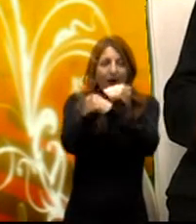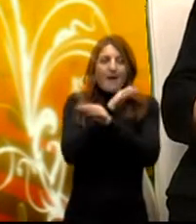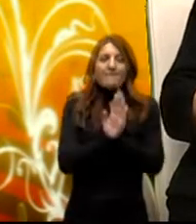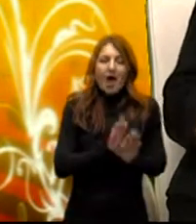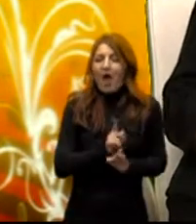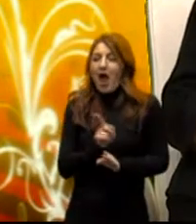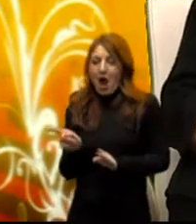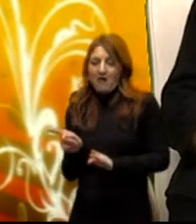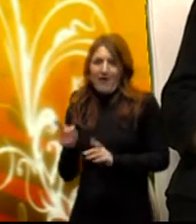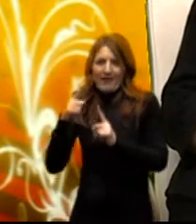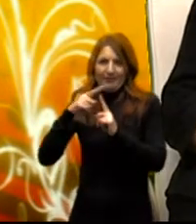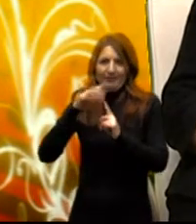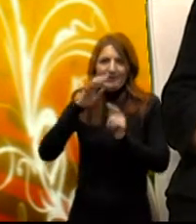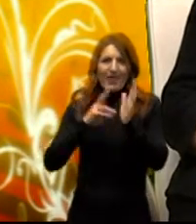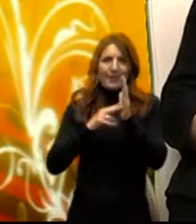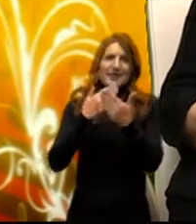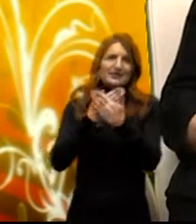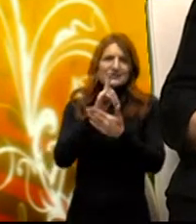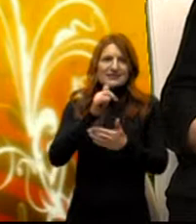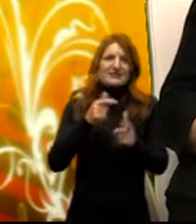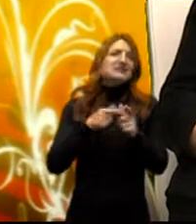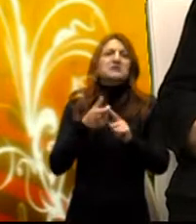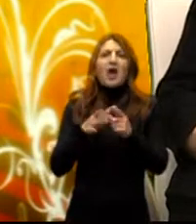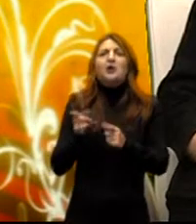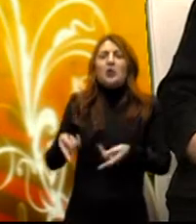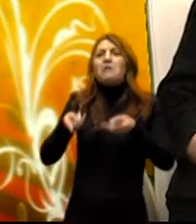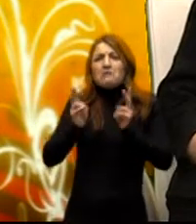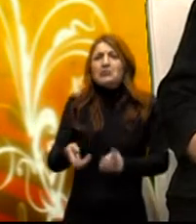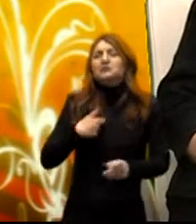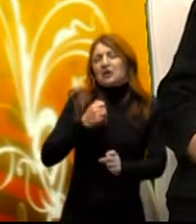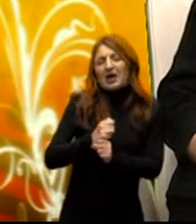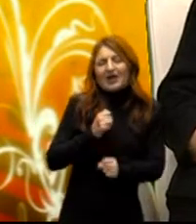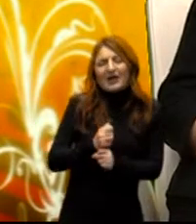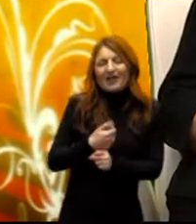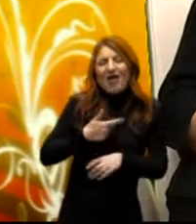čovjek funkcionira kako funkcionira, ali to nije optimalno.